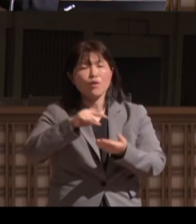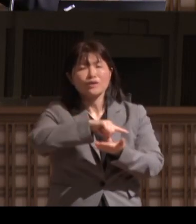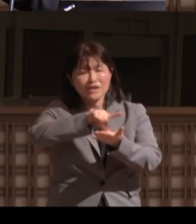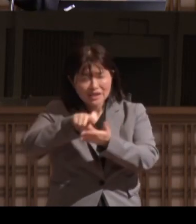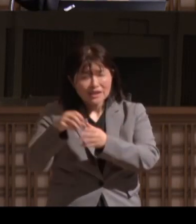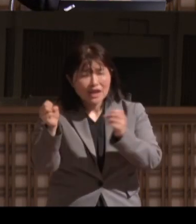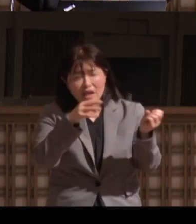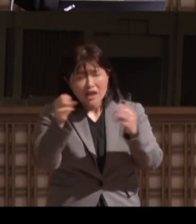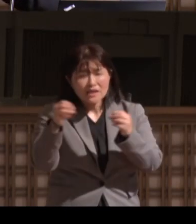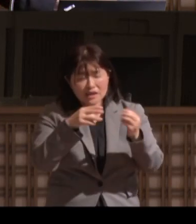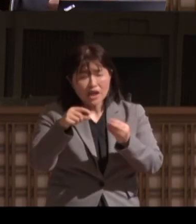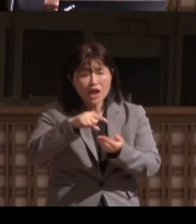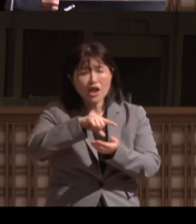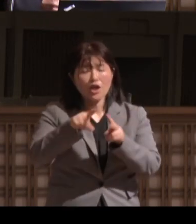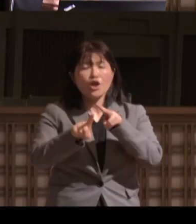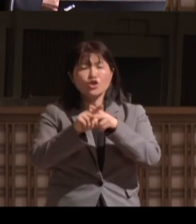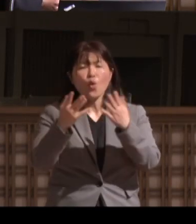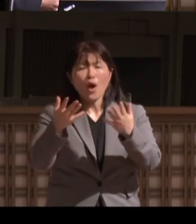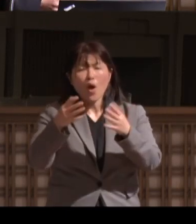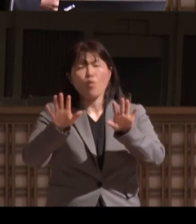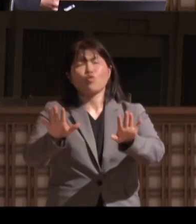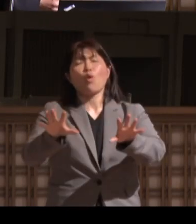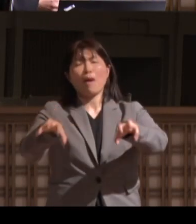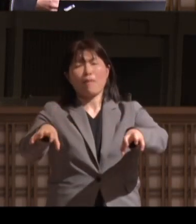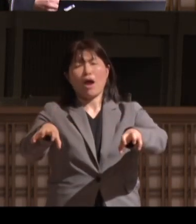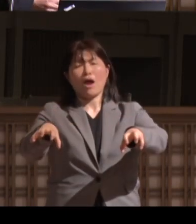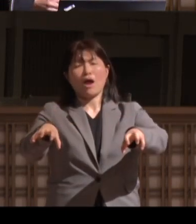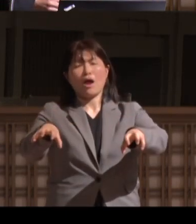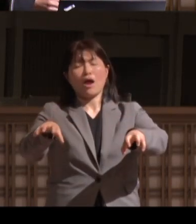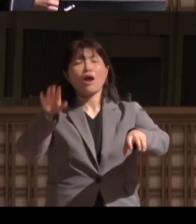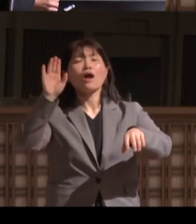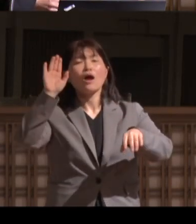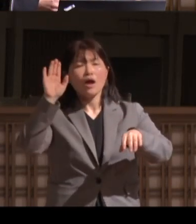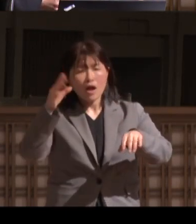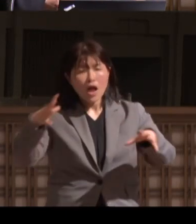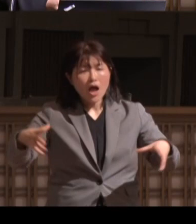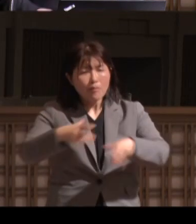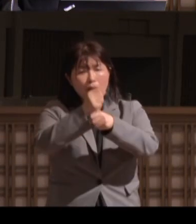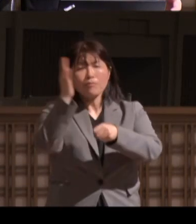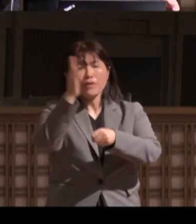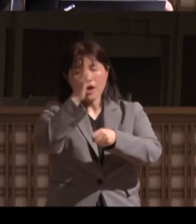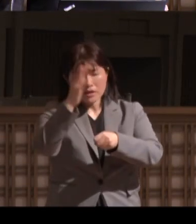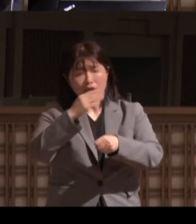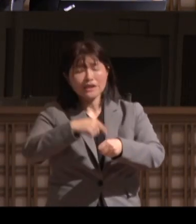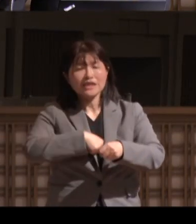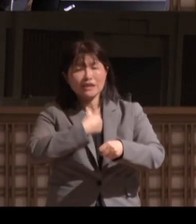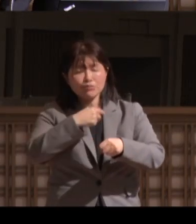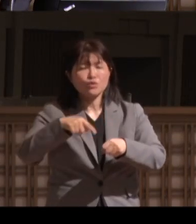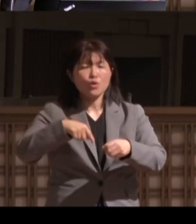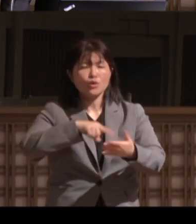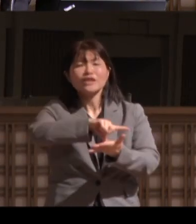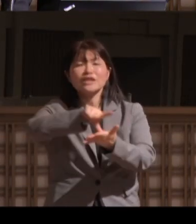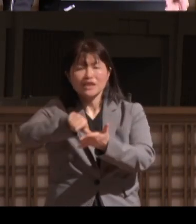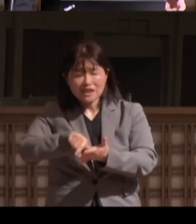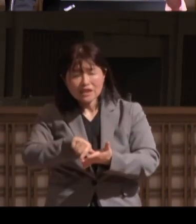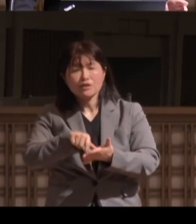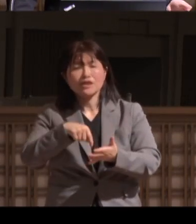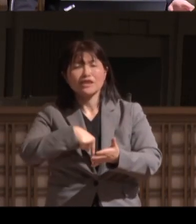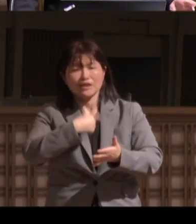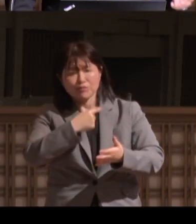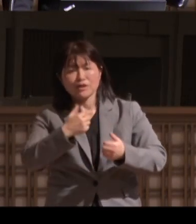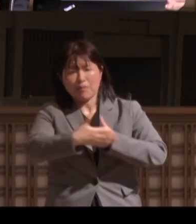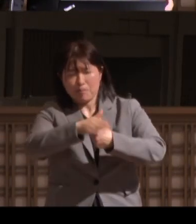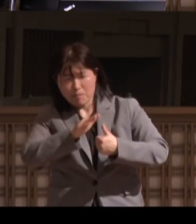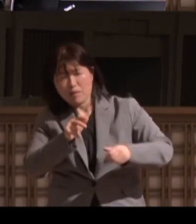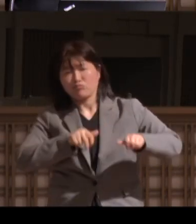で話し合ってえ小学校は統合ないその代わり統合しないだけじゃなくて自分たちの地域は自分たちでやるん